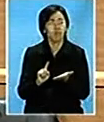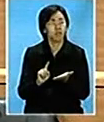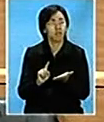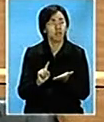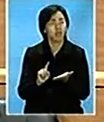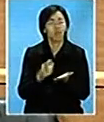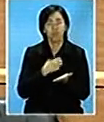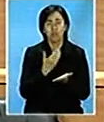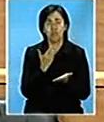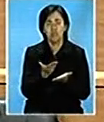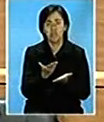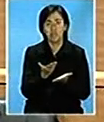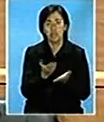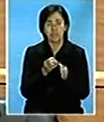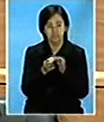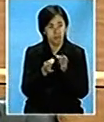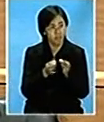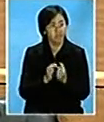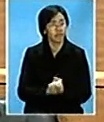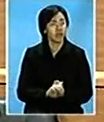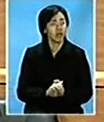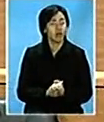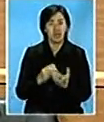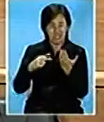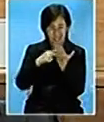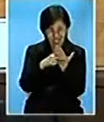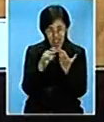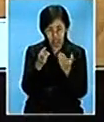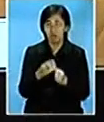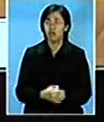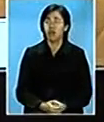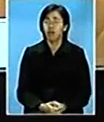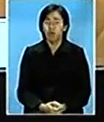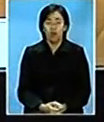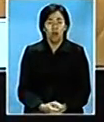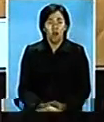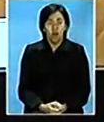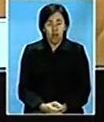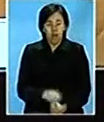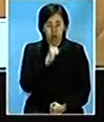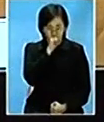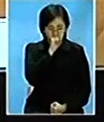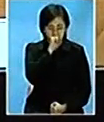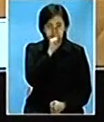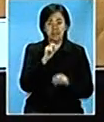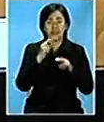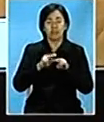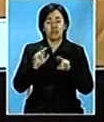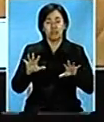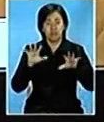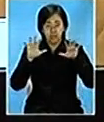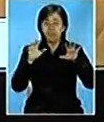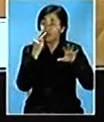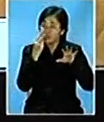ขอคำชี้แจงจากทาง ครับท่านบรรยายครับผมขอขัดจังหวะท่านนิดเดียวนะครับเพื่อให้คนที่มาเยี่ยมช